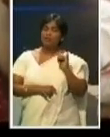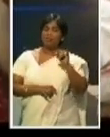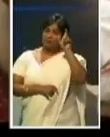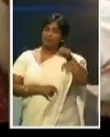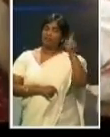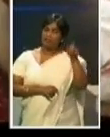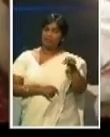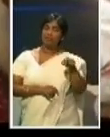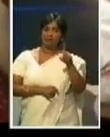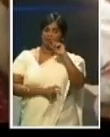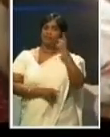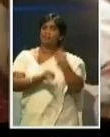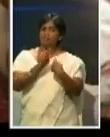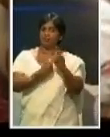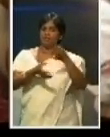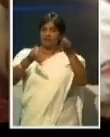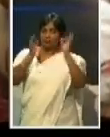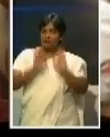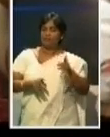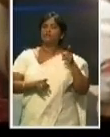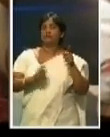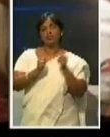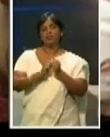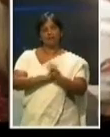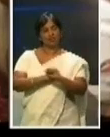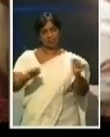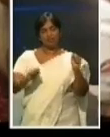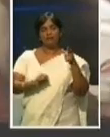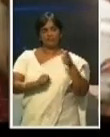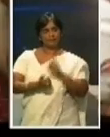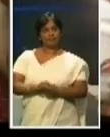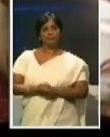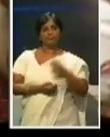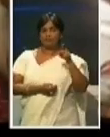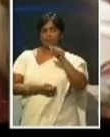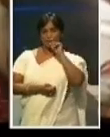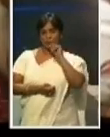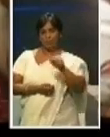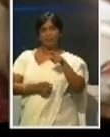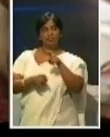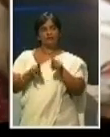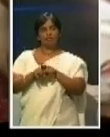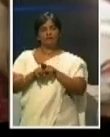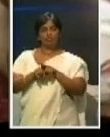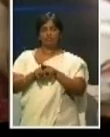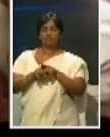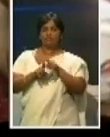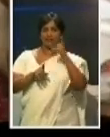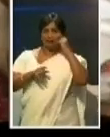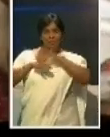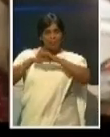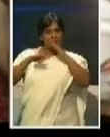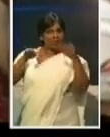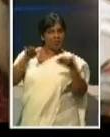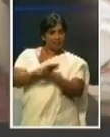ගැන විමර්ශනයක් හරියාකාරව කරලා නැහැ, සිදු වෙලා නැහැ. ඒක එක්තරා විදියකට කාපට් එක යටින්